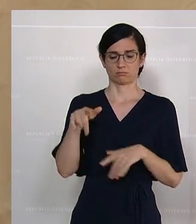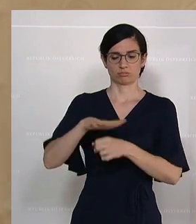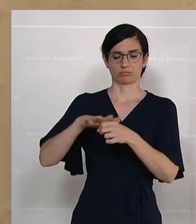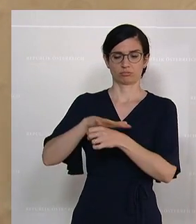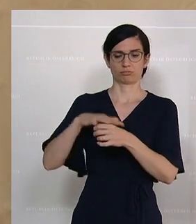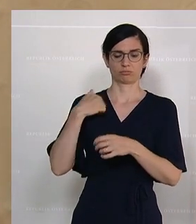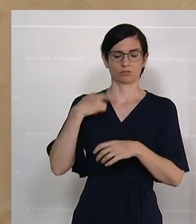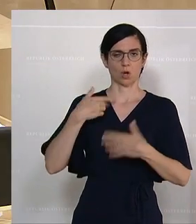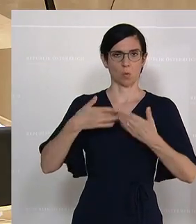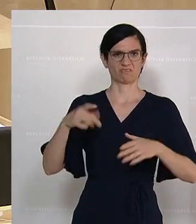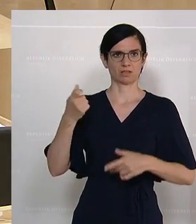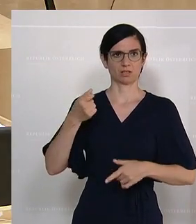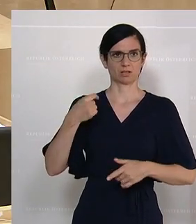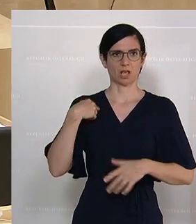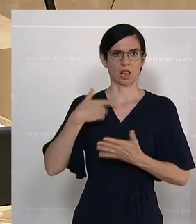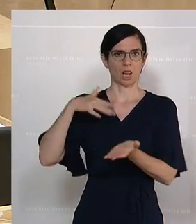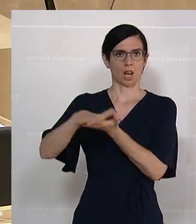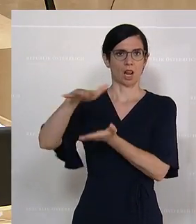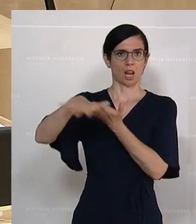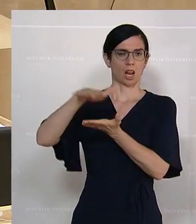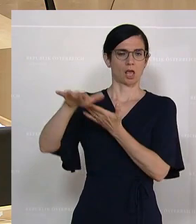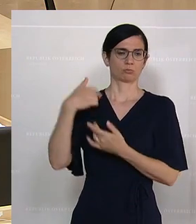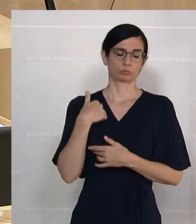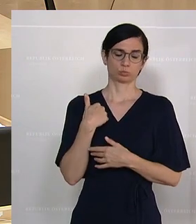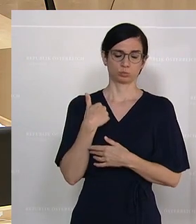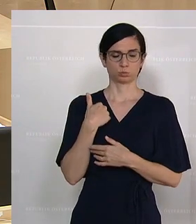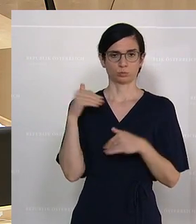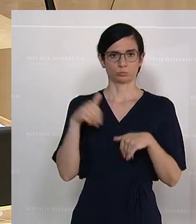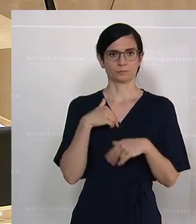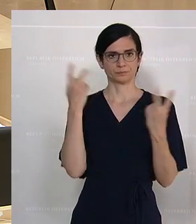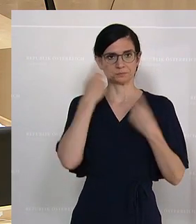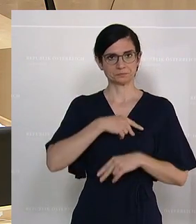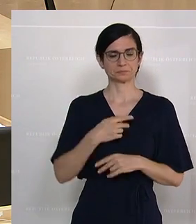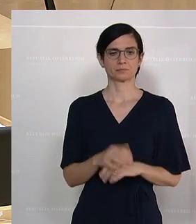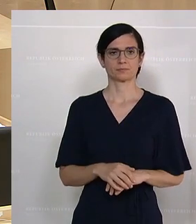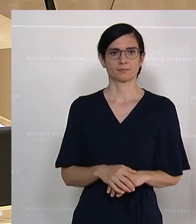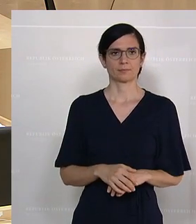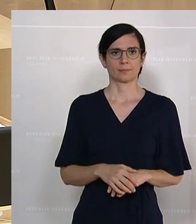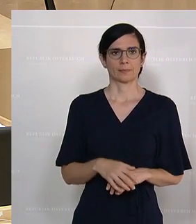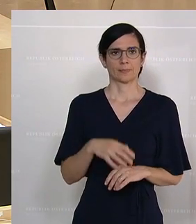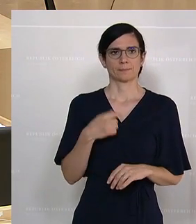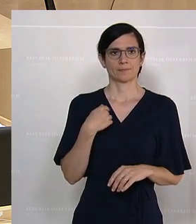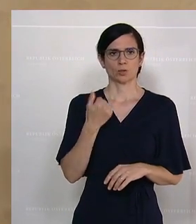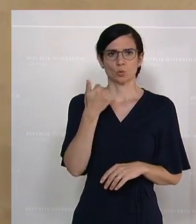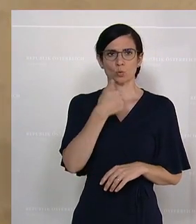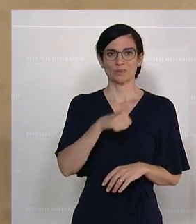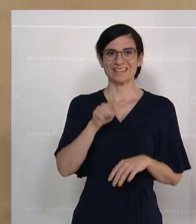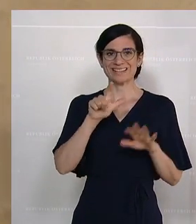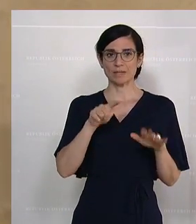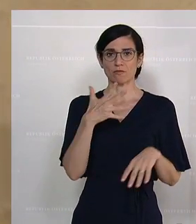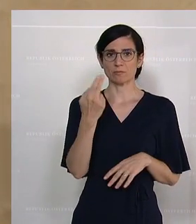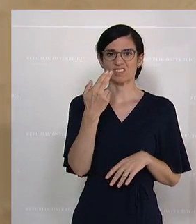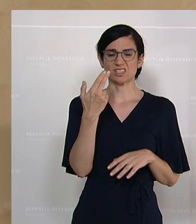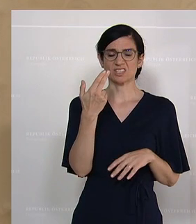öffentlichen geldern umgehen jeweils eine stadt im zuge dieser anfragebeantwortung und da komme gerne 157.000 euro